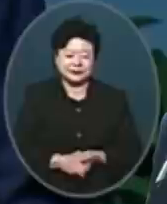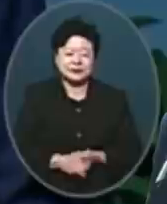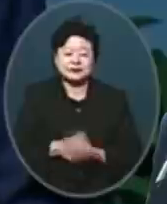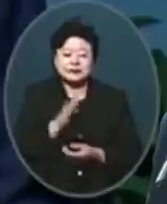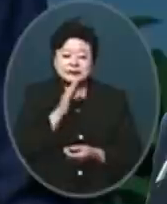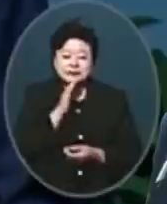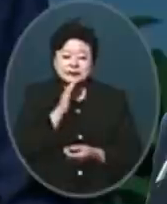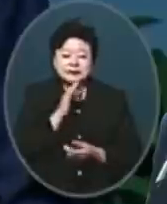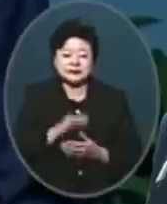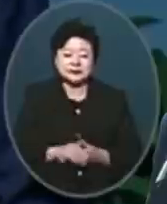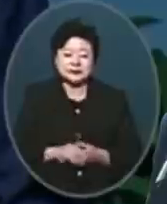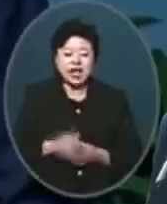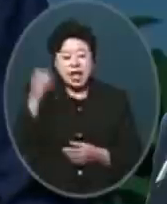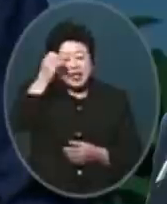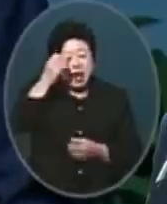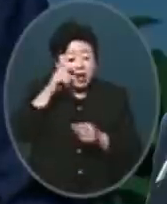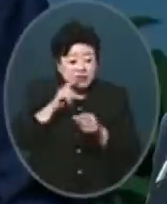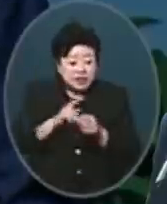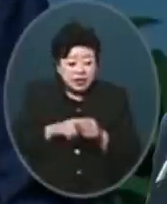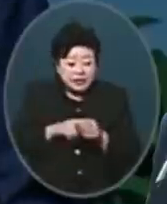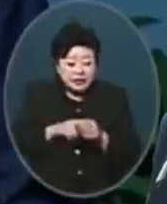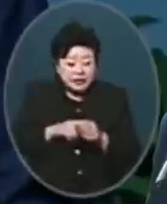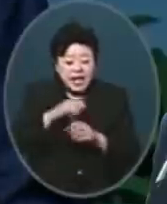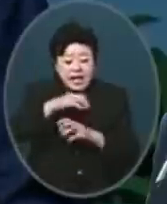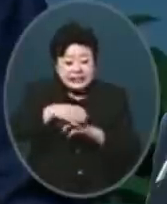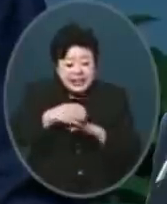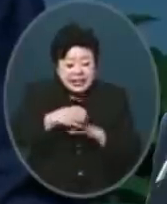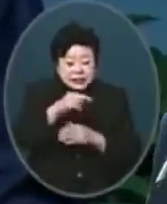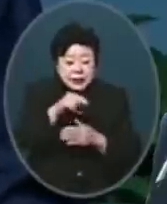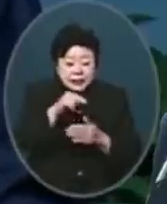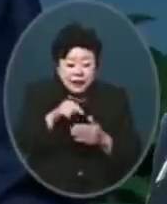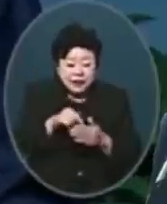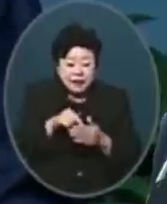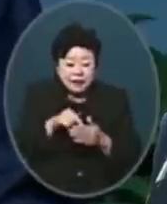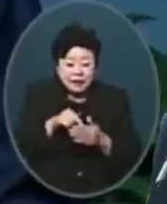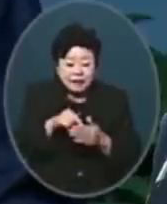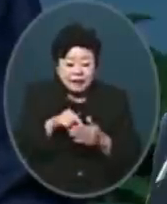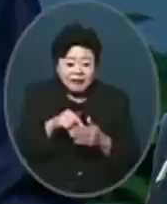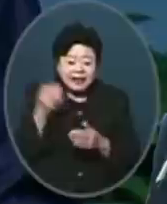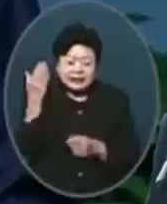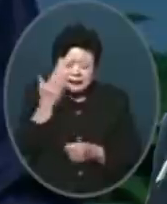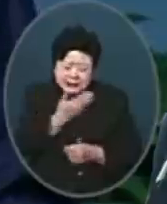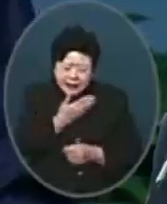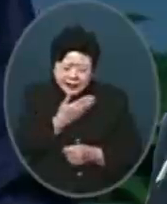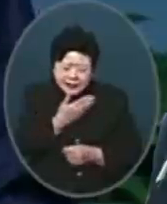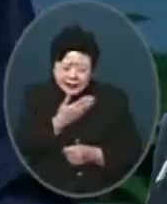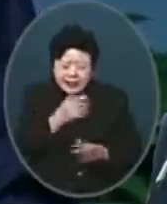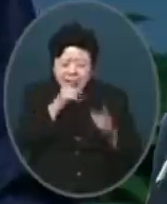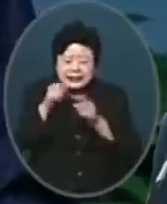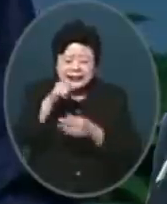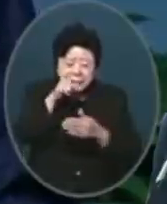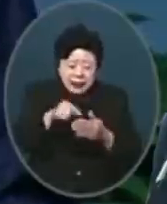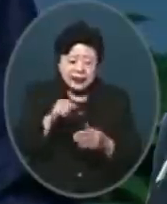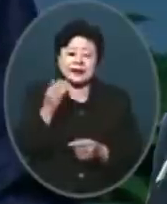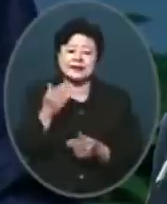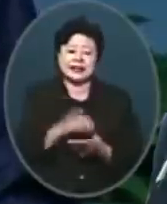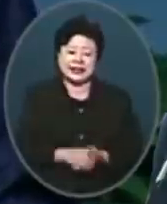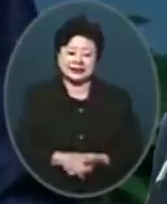그래서 여러분은 영적인 세계 속에서 신령한 생활을 하게 되는